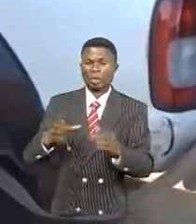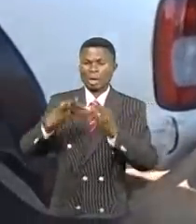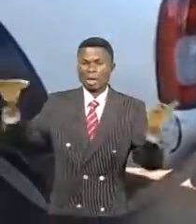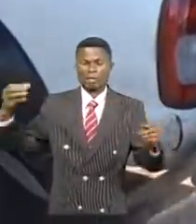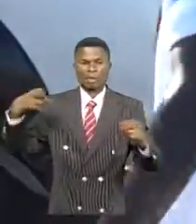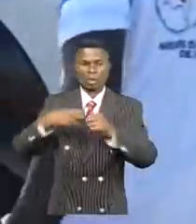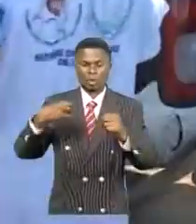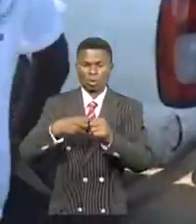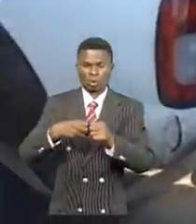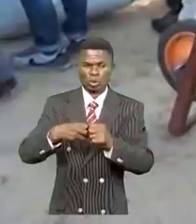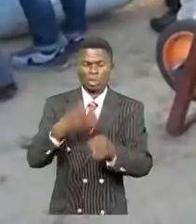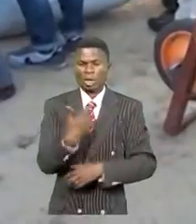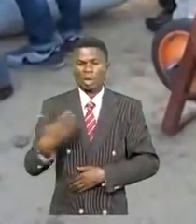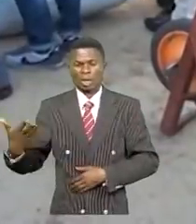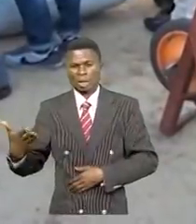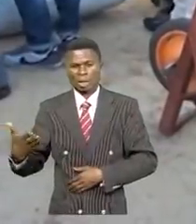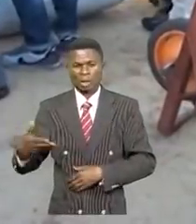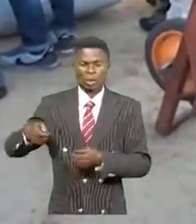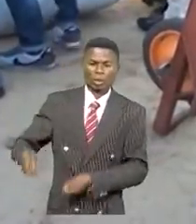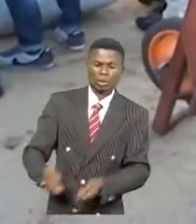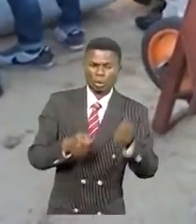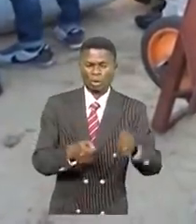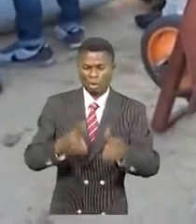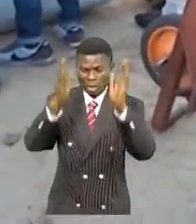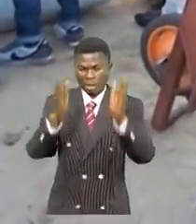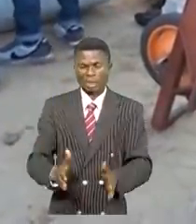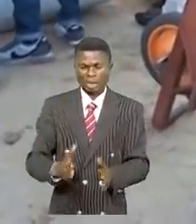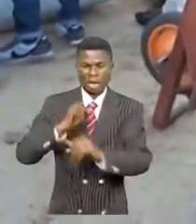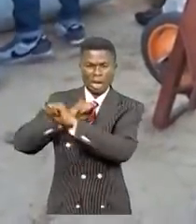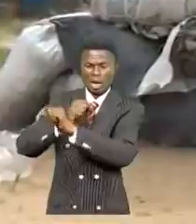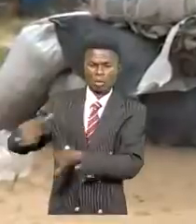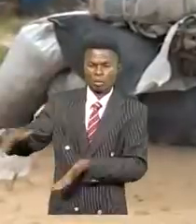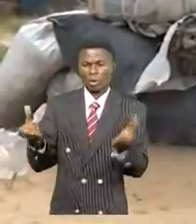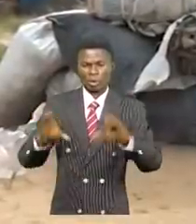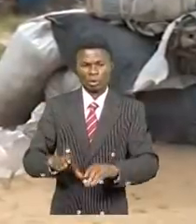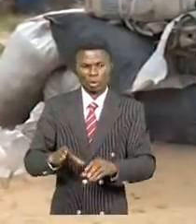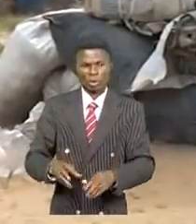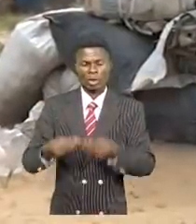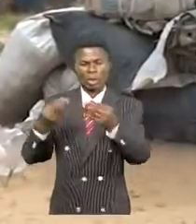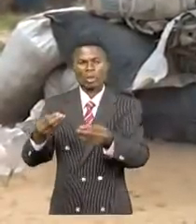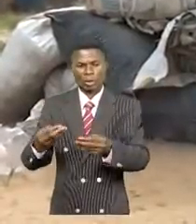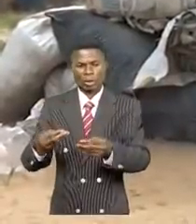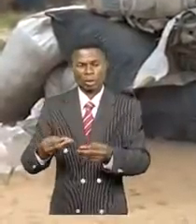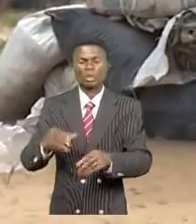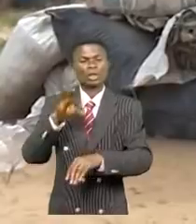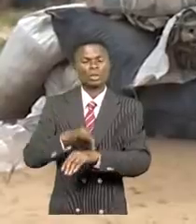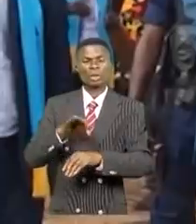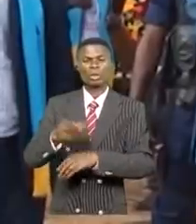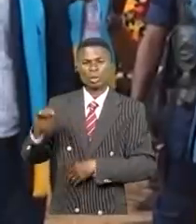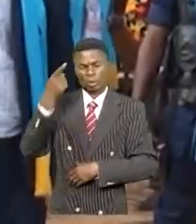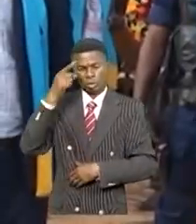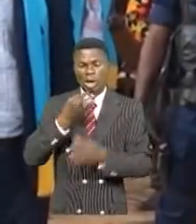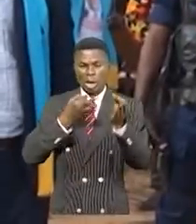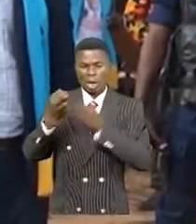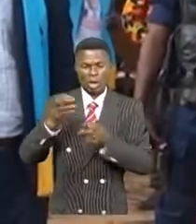70 carrés, des matériels aratoires, des sacs pour lutter contre les érosions. Il a profité aussi de cette occasion pour